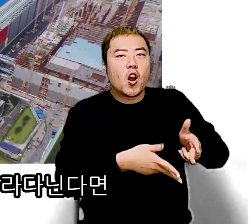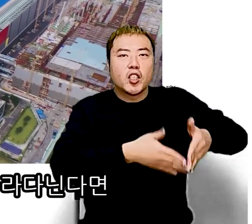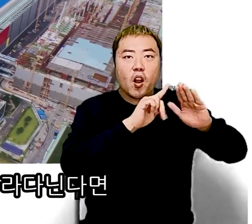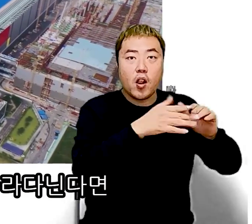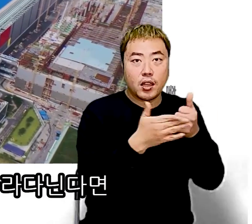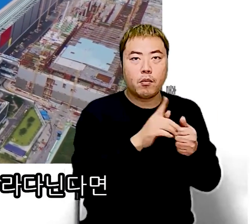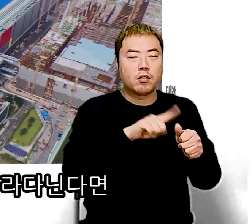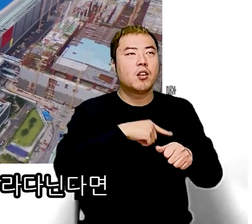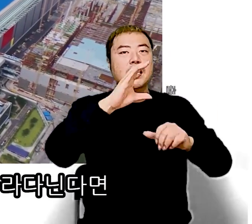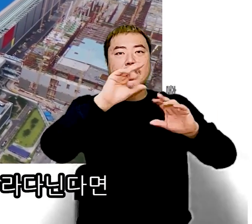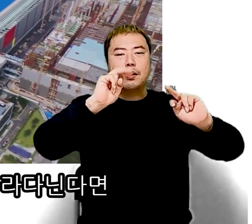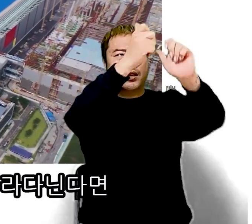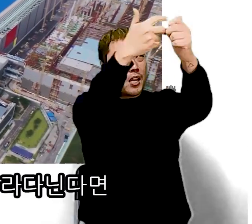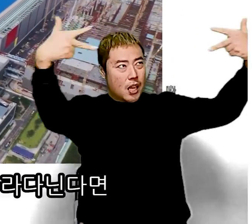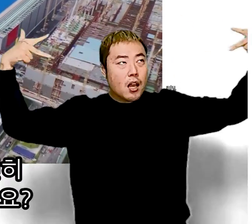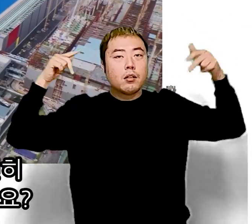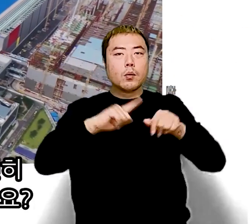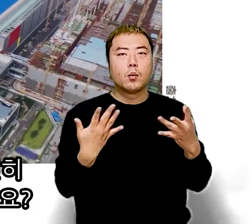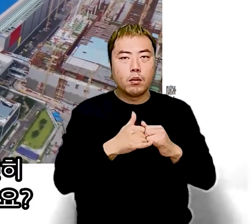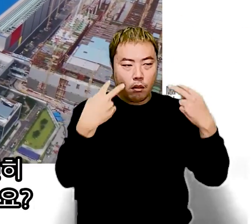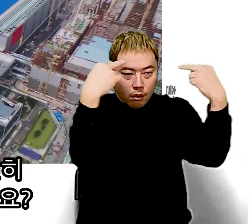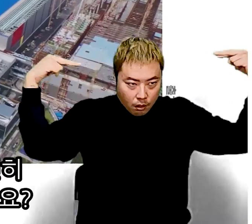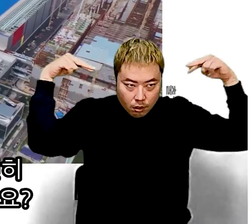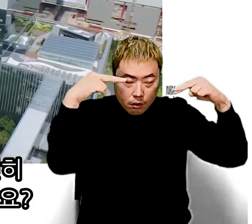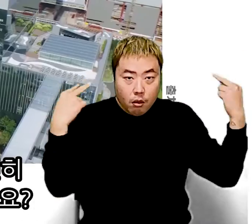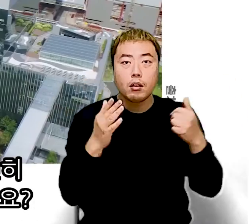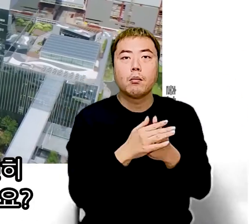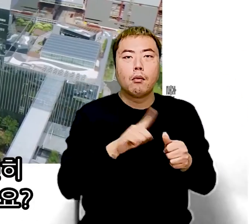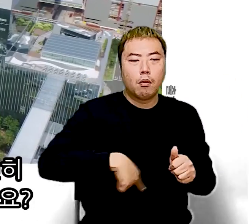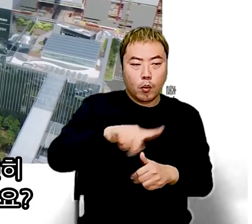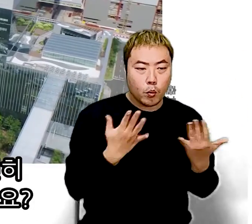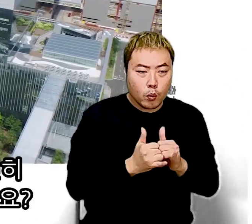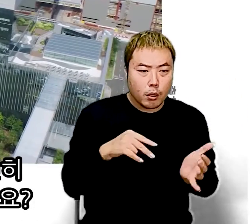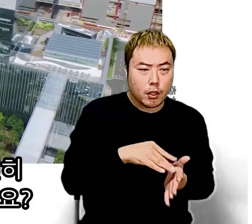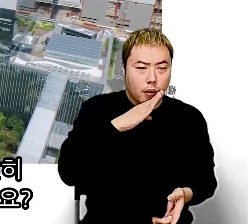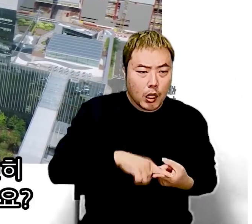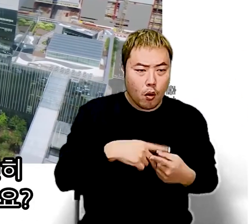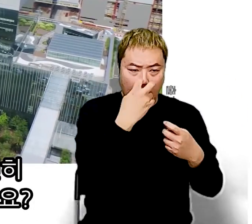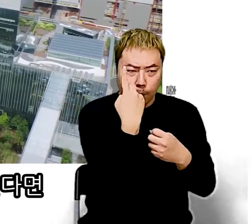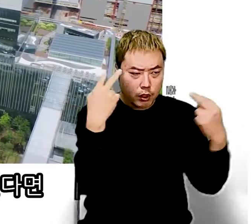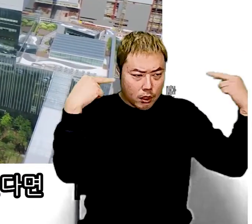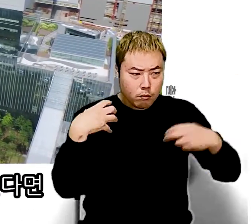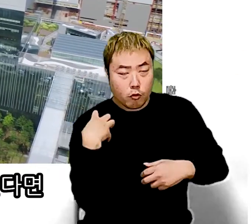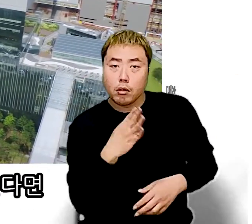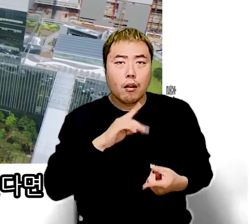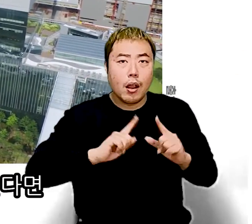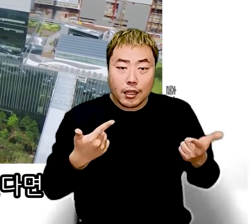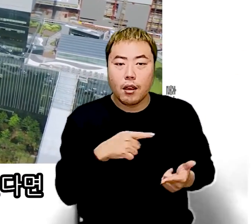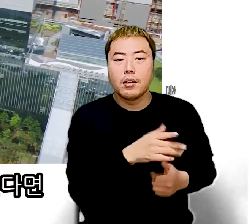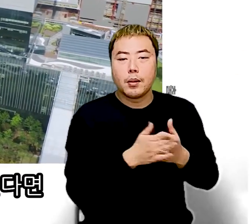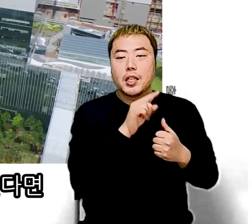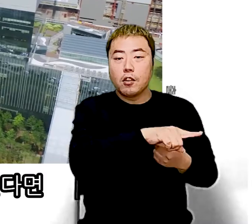대의 카메라가 노동자들을 따라다닌다면 노동자들의 입장에서는 당연히 감시라고 생각하지 않을까요? 이를